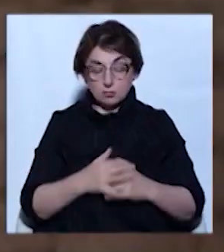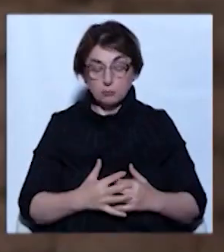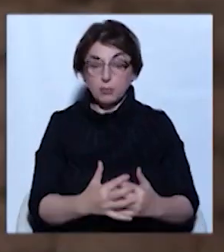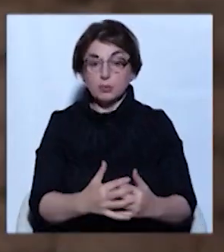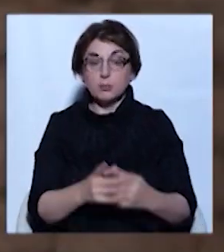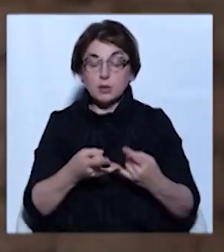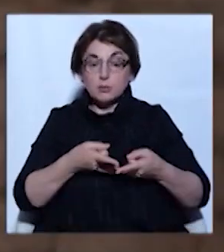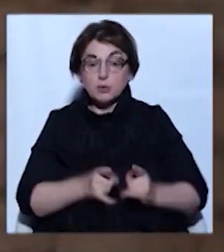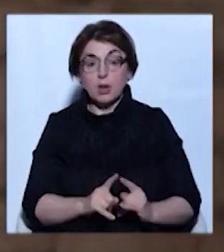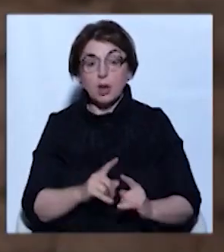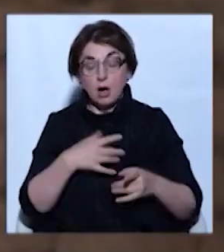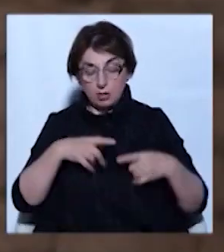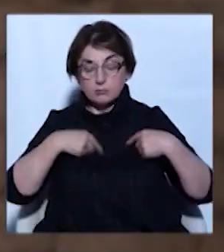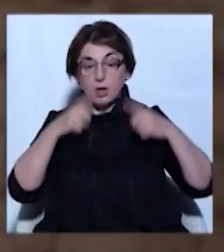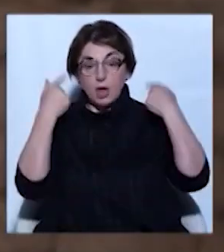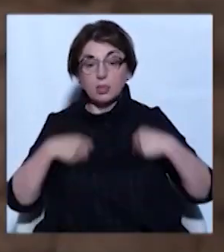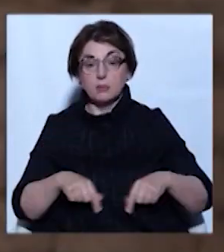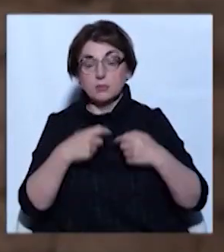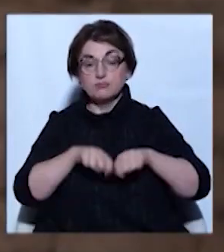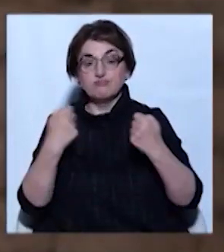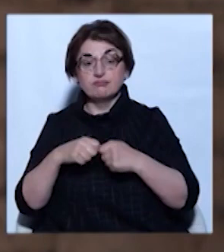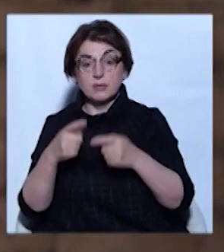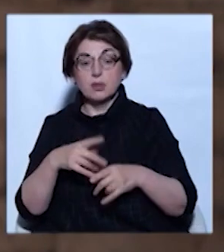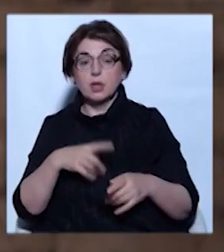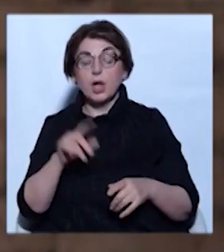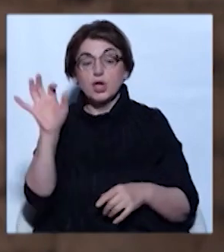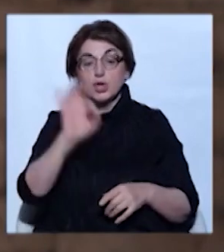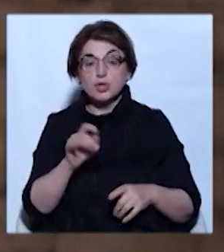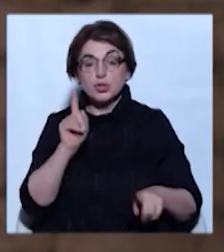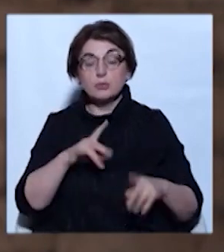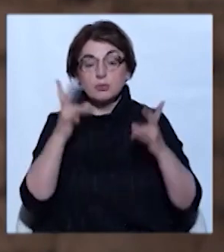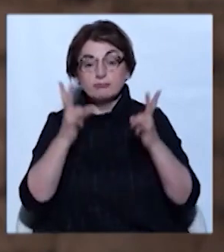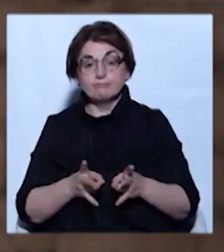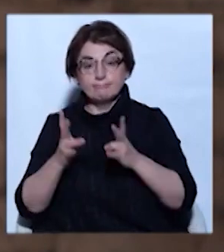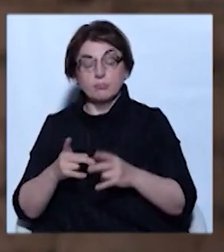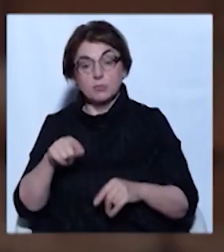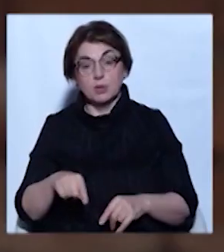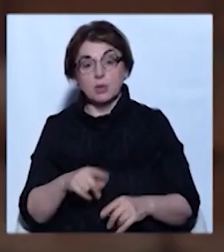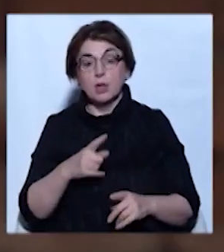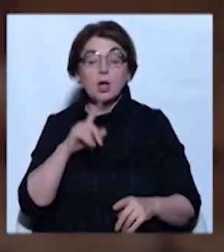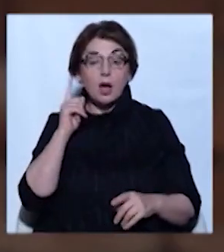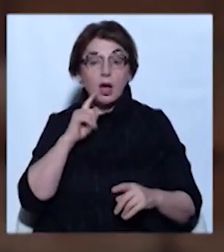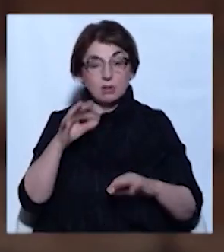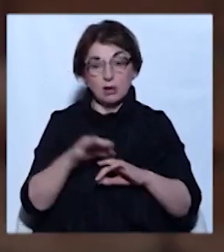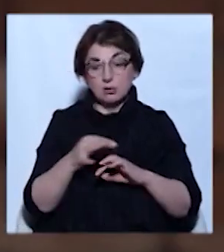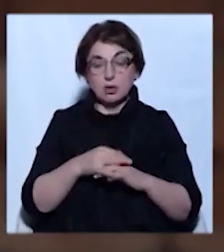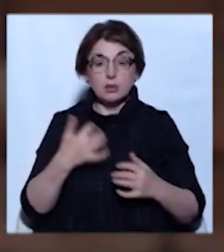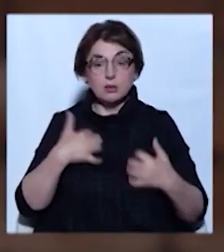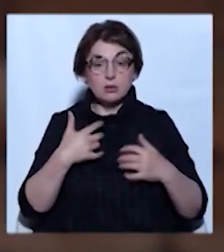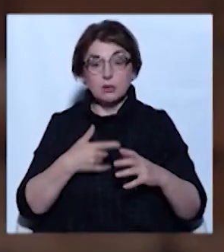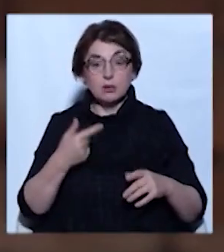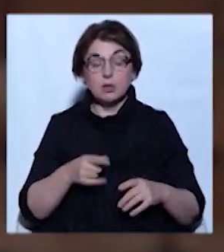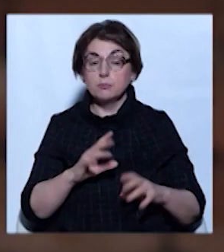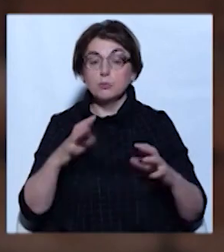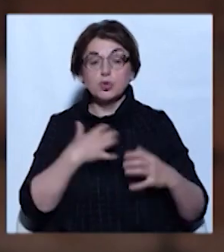արողջական իրավունքը և հաճախ խանգեցնում է շատ վատարդյունքների։ Ինչն էլ ամենակար է, որն վաղամուսնությունը անչապահասից